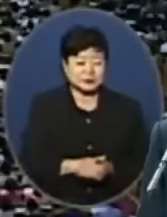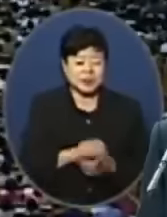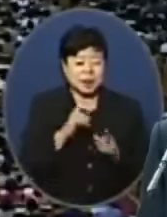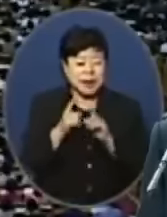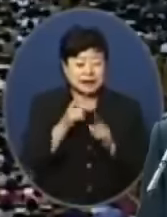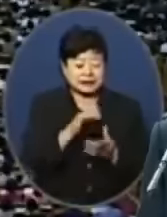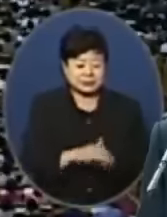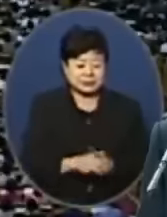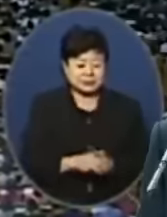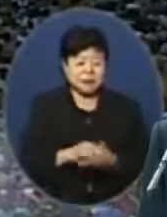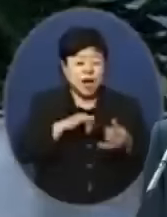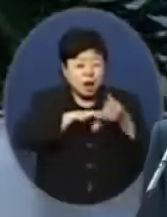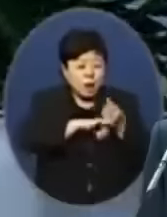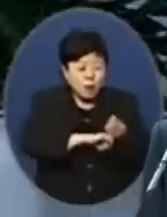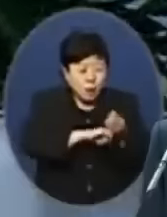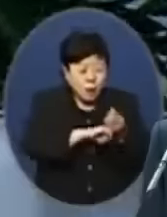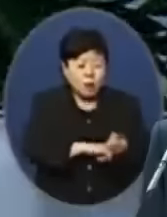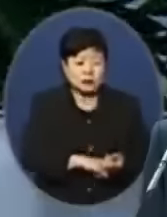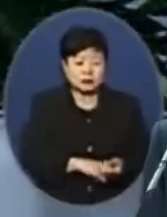말씀을 꼭